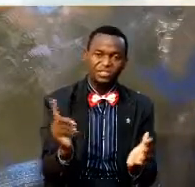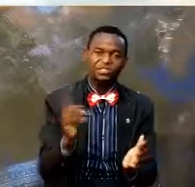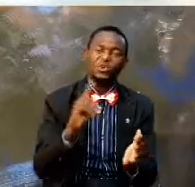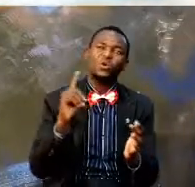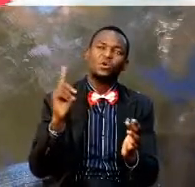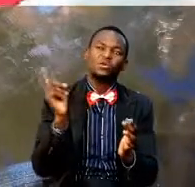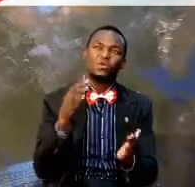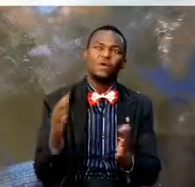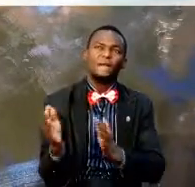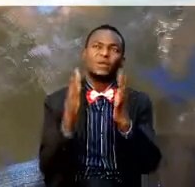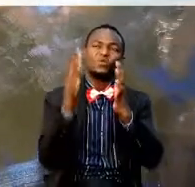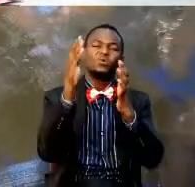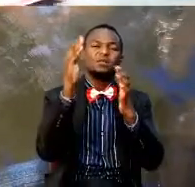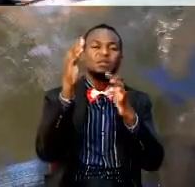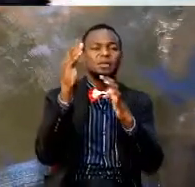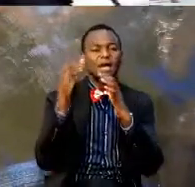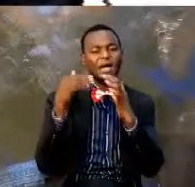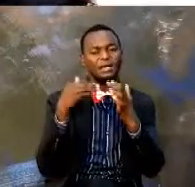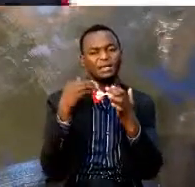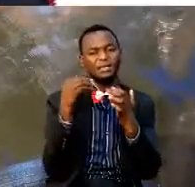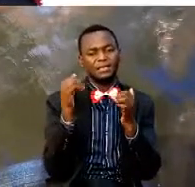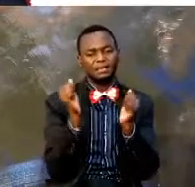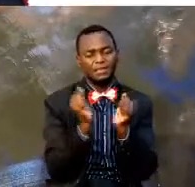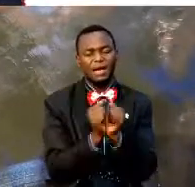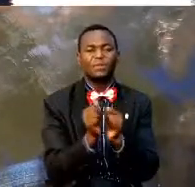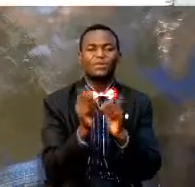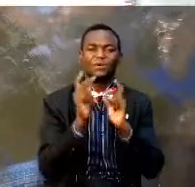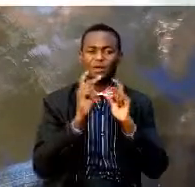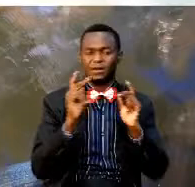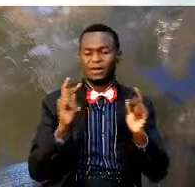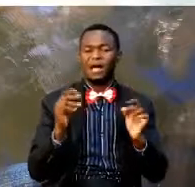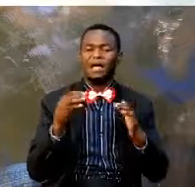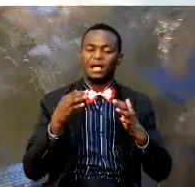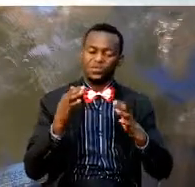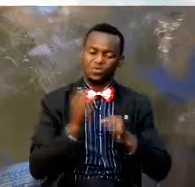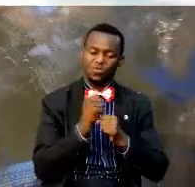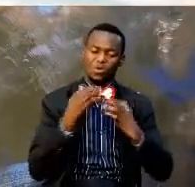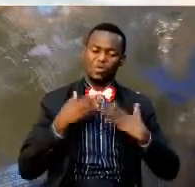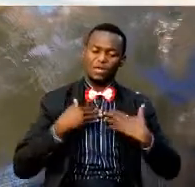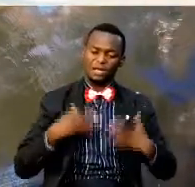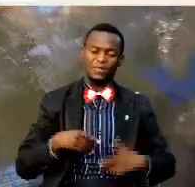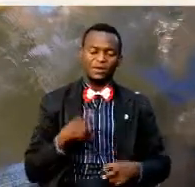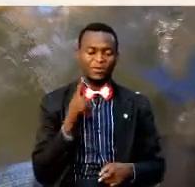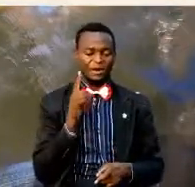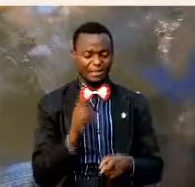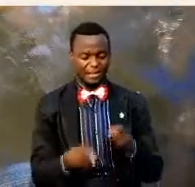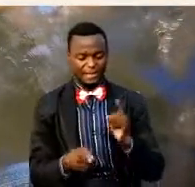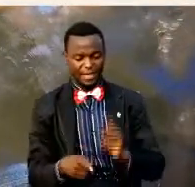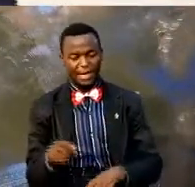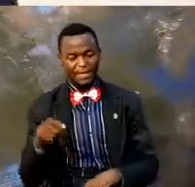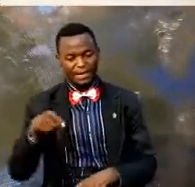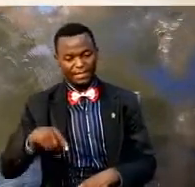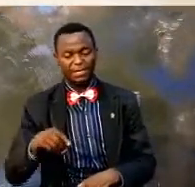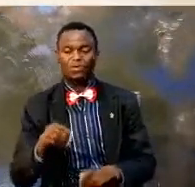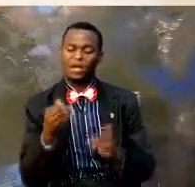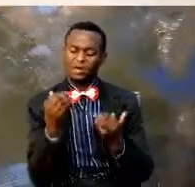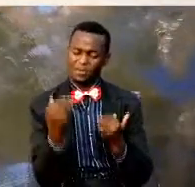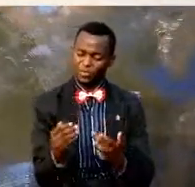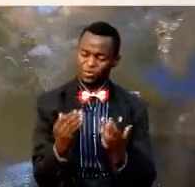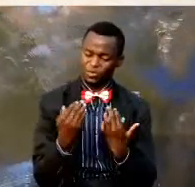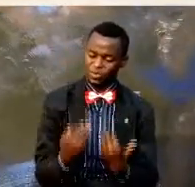wa mbinguni, ila akavaa kabisa usika wa kibinadamu. Yaani ukimwona anatembea Palestina, anakuwa kama mtoto